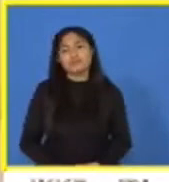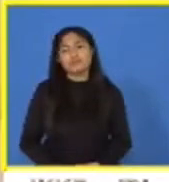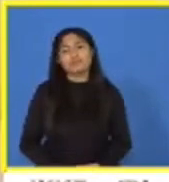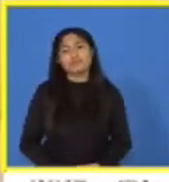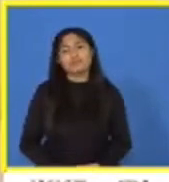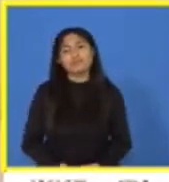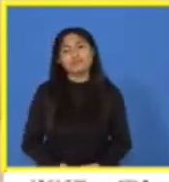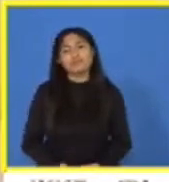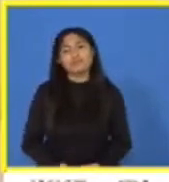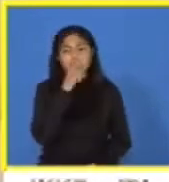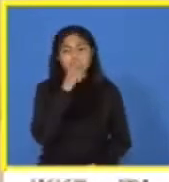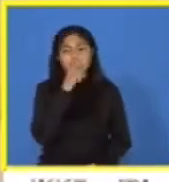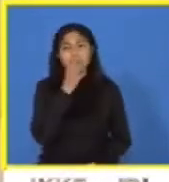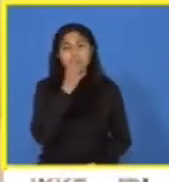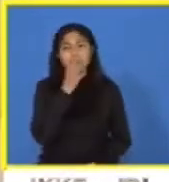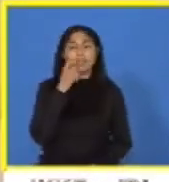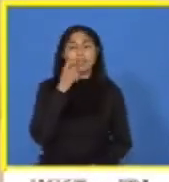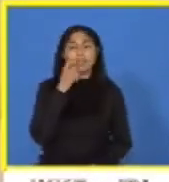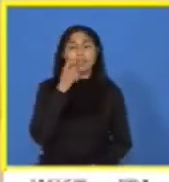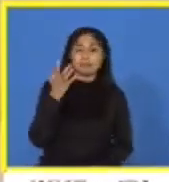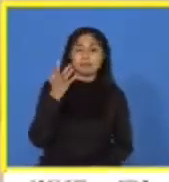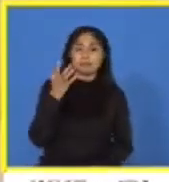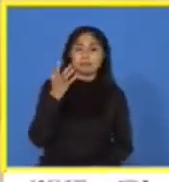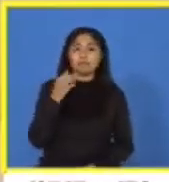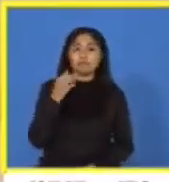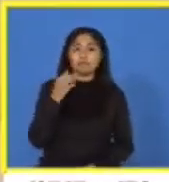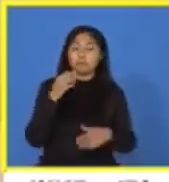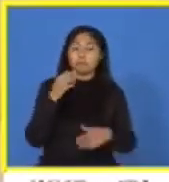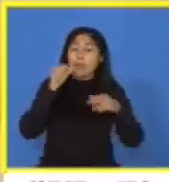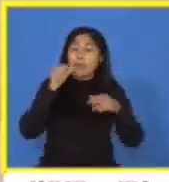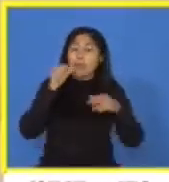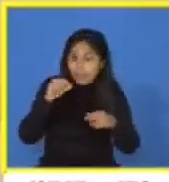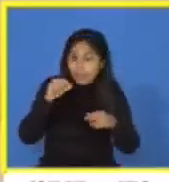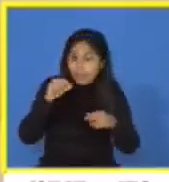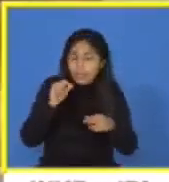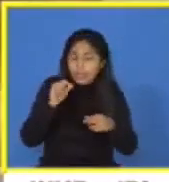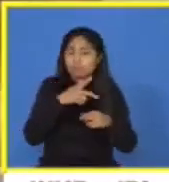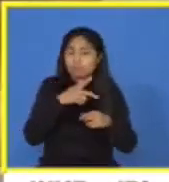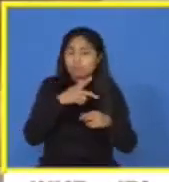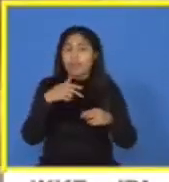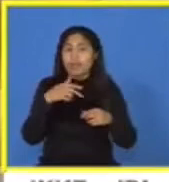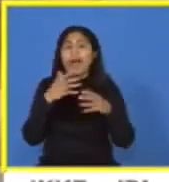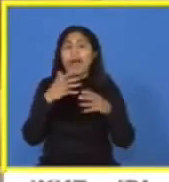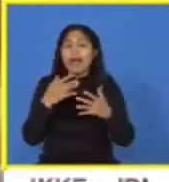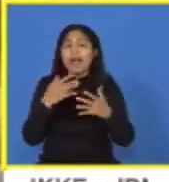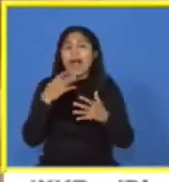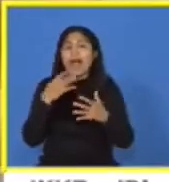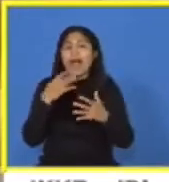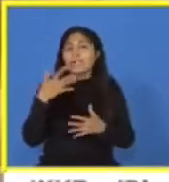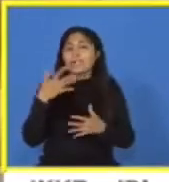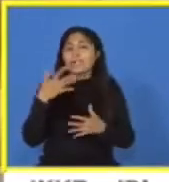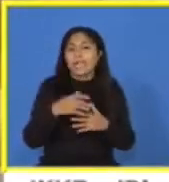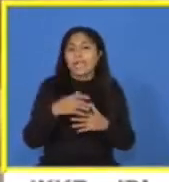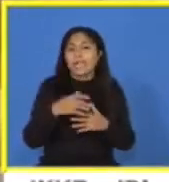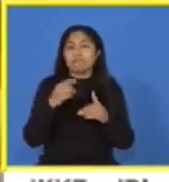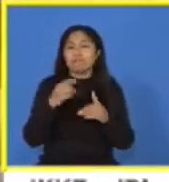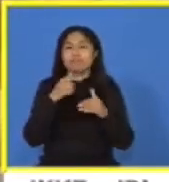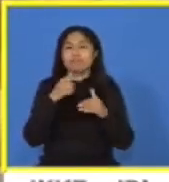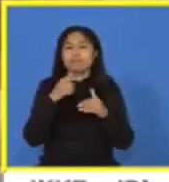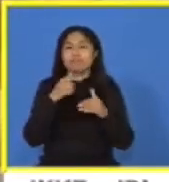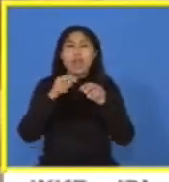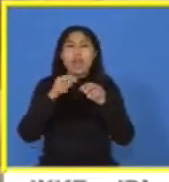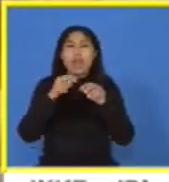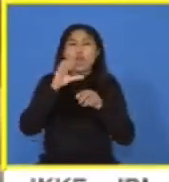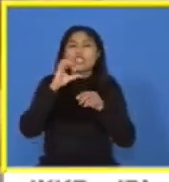karena bukan masyarakat enggan, bukan tapi, enggan, ya. Ya, ketika di bulan ada alasan-alasan. Ya, ketika di bulan Juli itu terjadi lonjakan